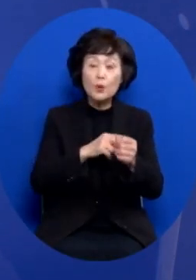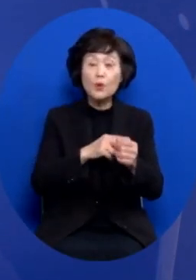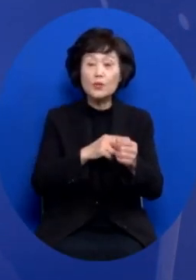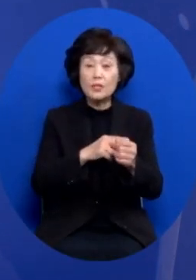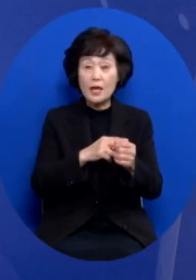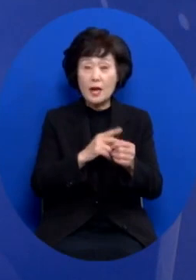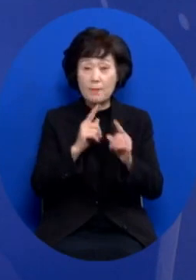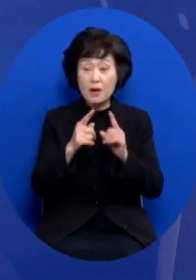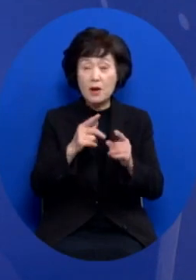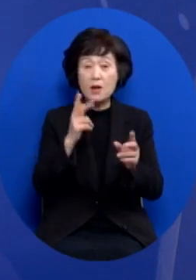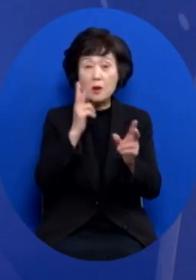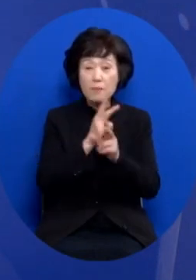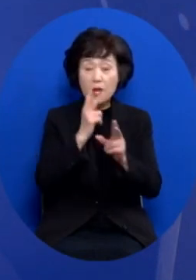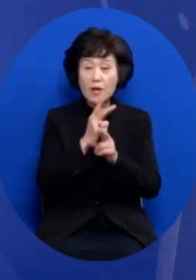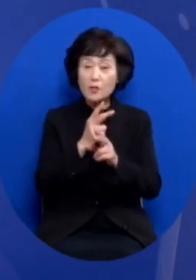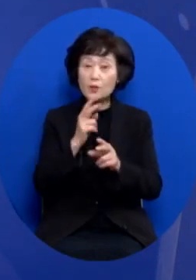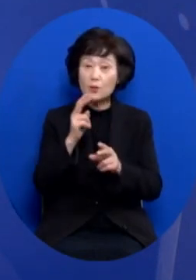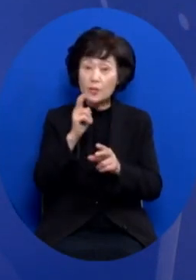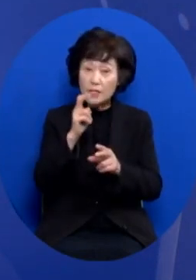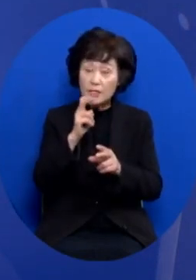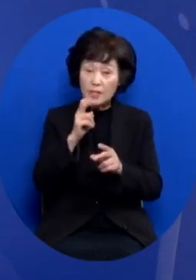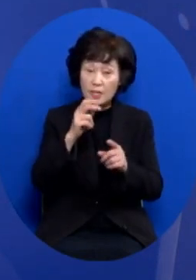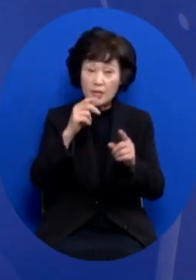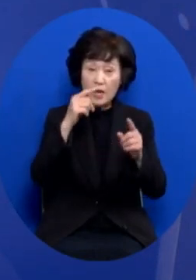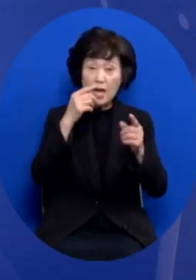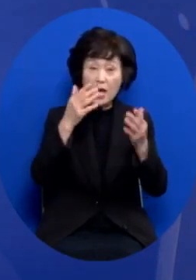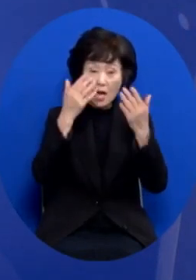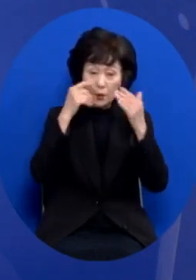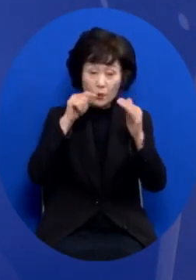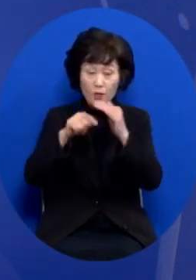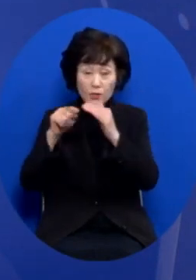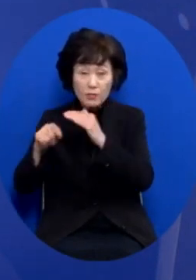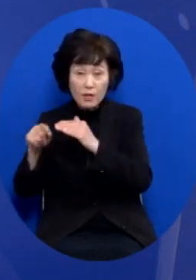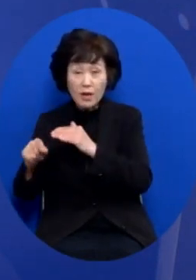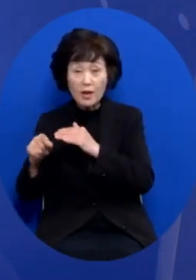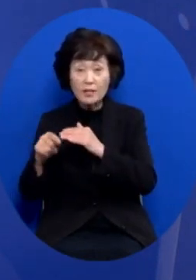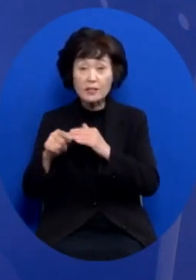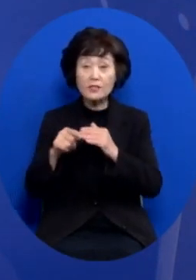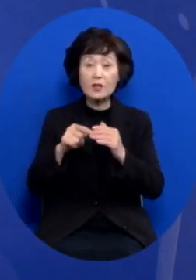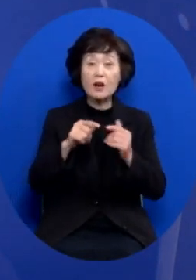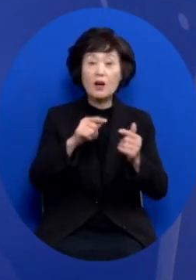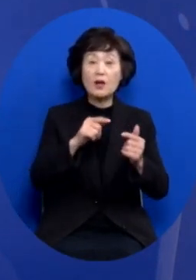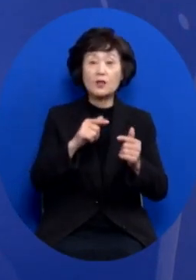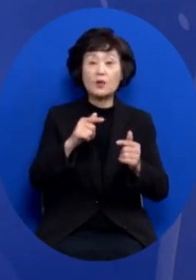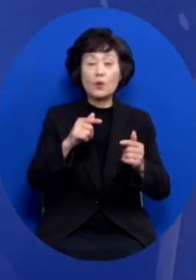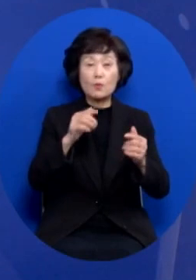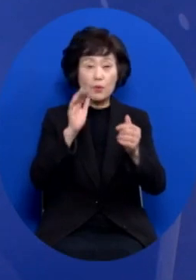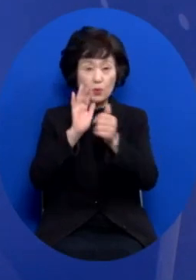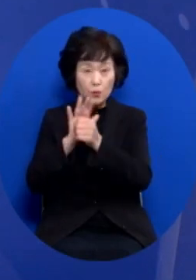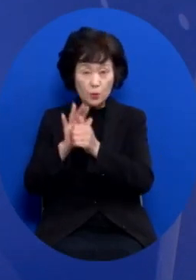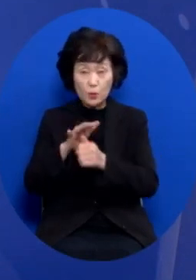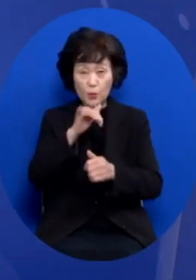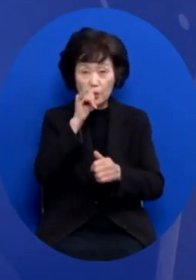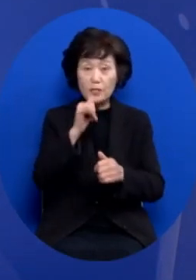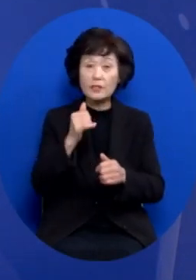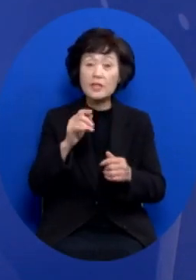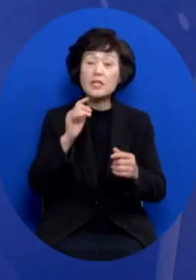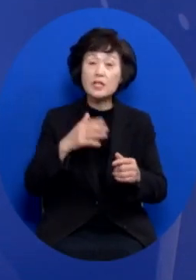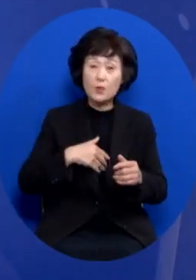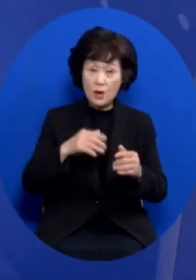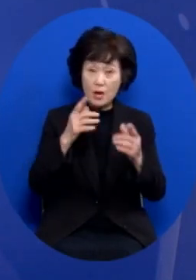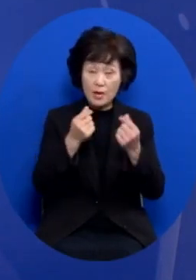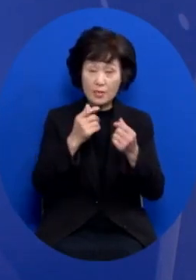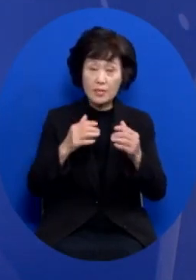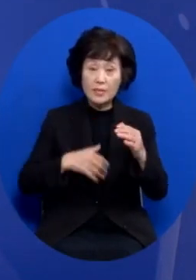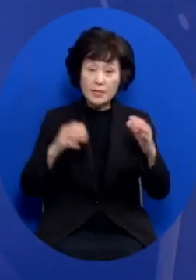반별 채플과 학년 채플 또 여름과 겨울엔 아웃리치를 했는데 이런 협력으로 인해서 780명이 넘는 청소년에게 복음을